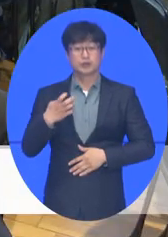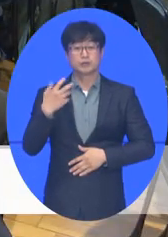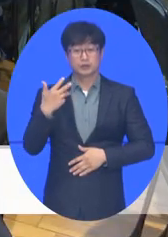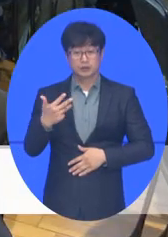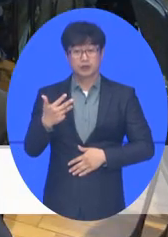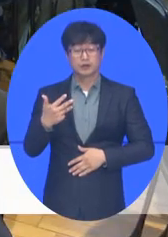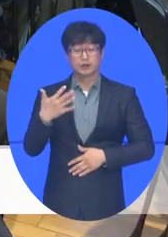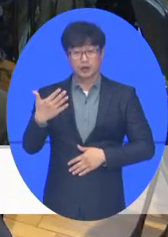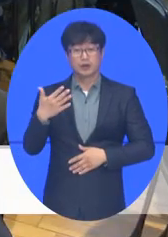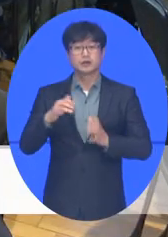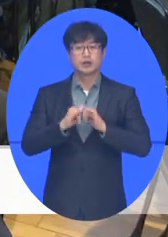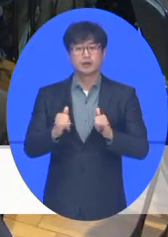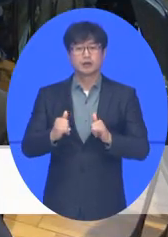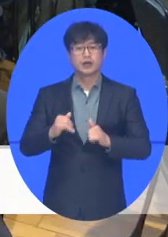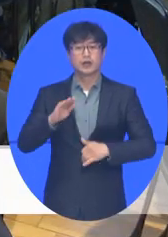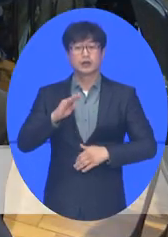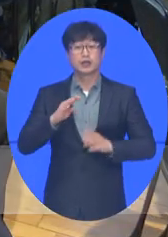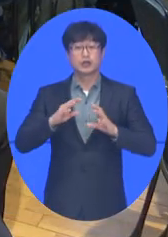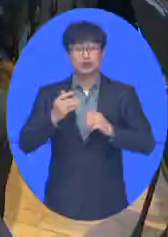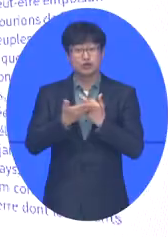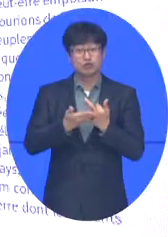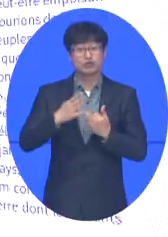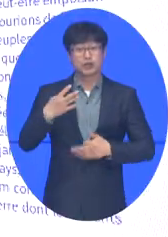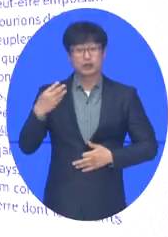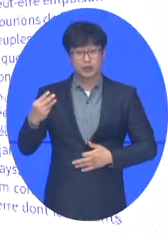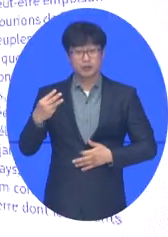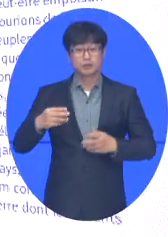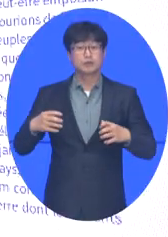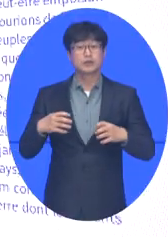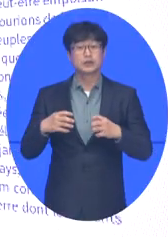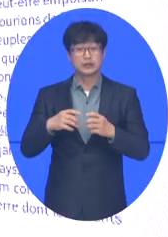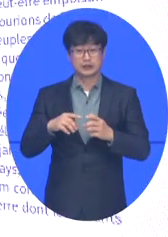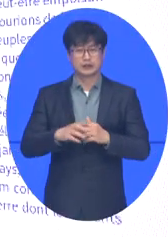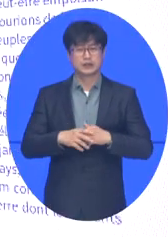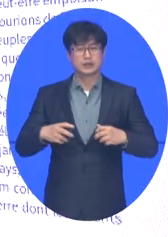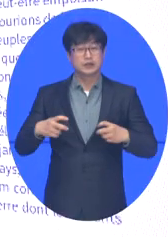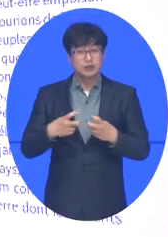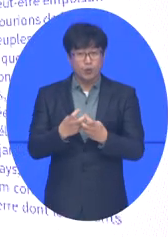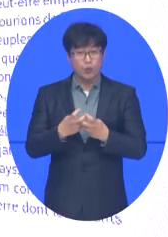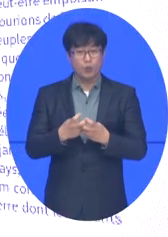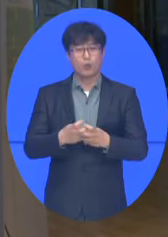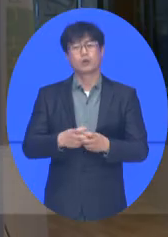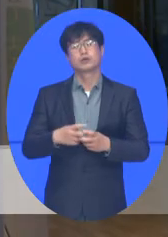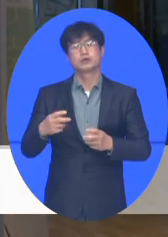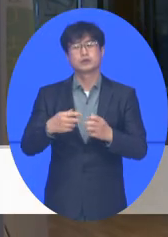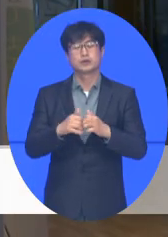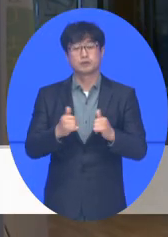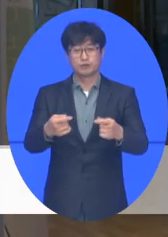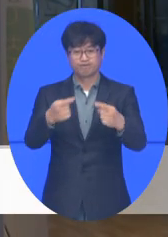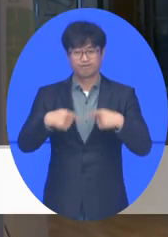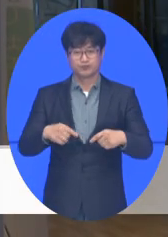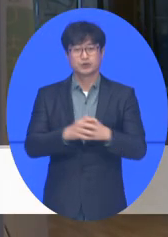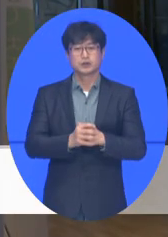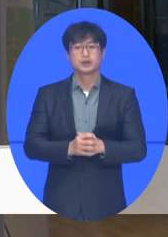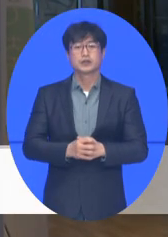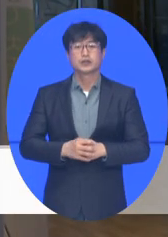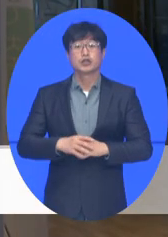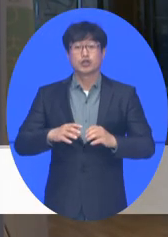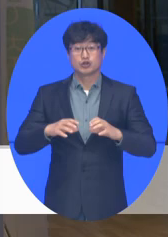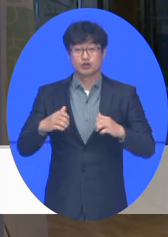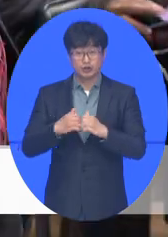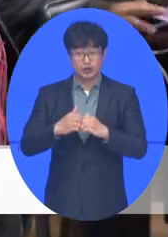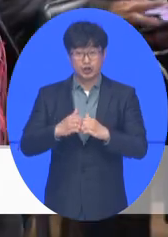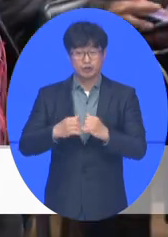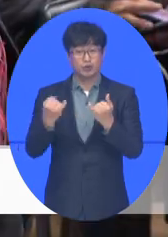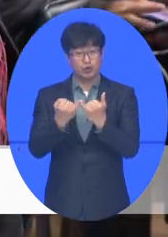사건 유족 등 총 60여 명이 함께했습니다. 24일부터 3일간 지구의 위기와 작가의 역할, 전쟁,